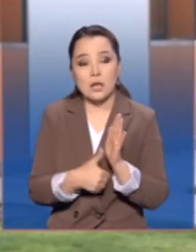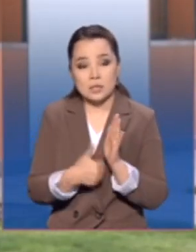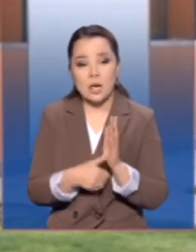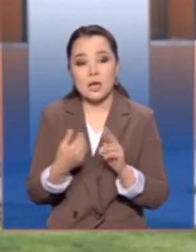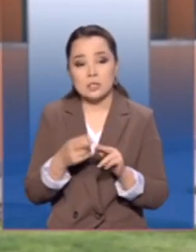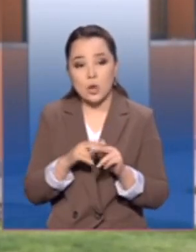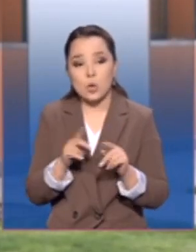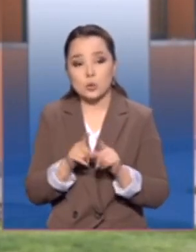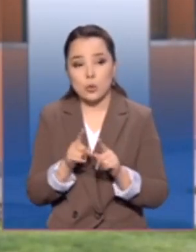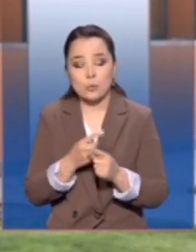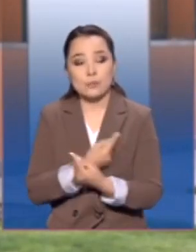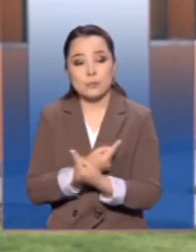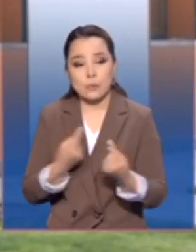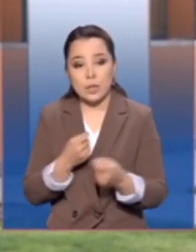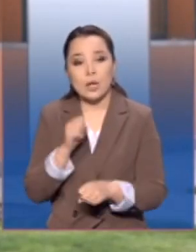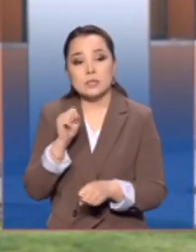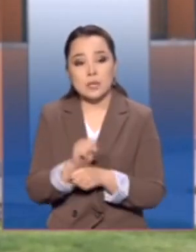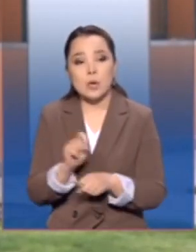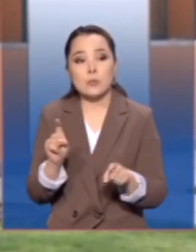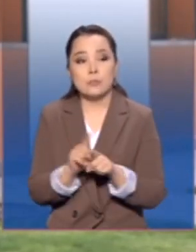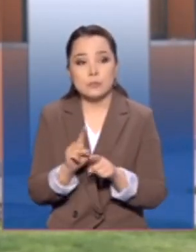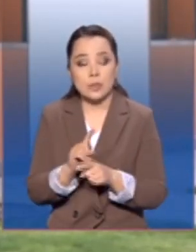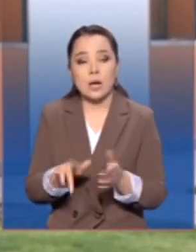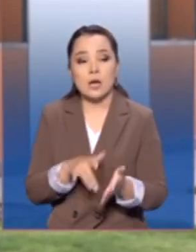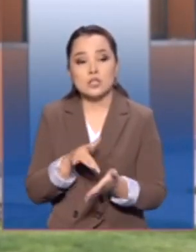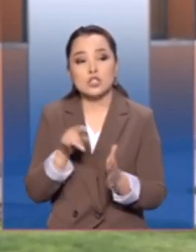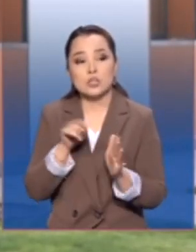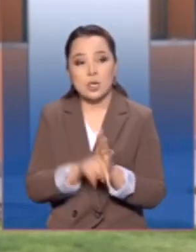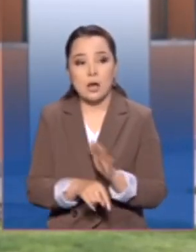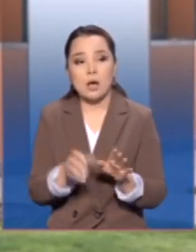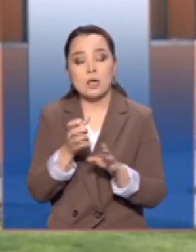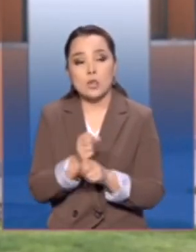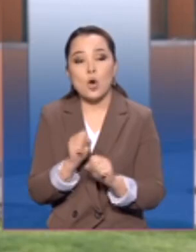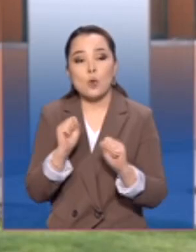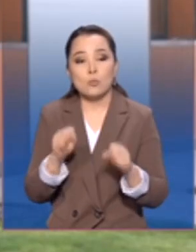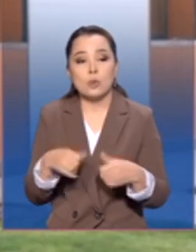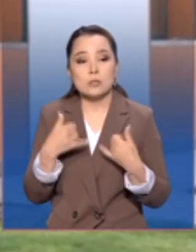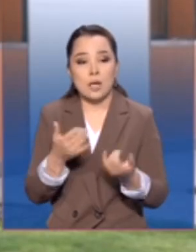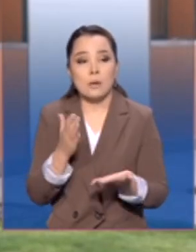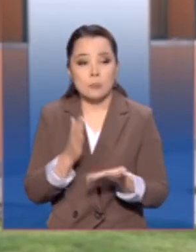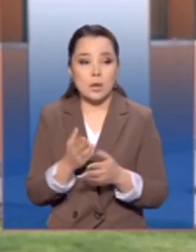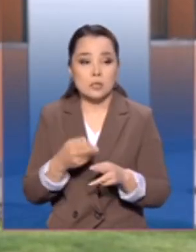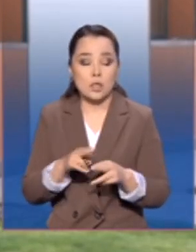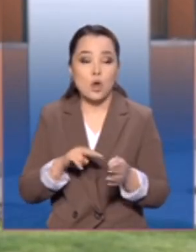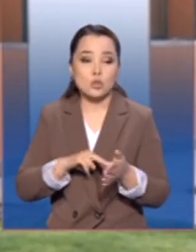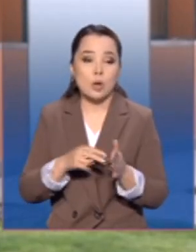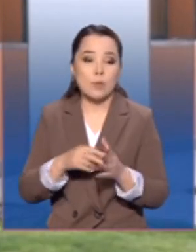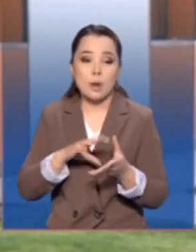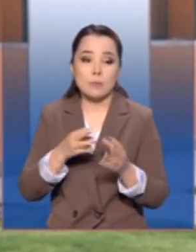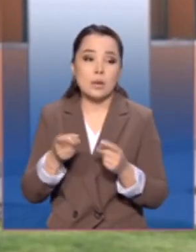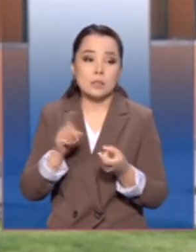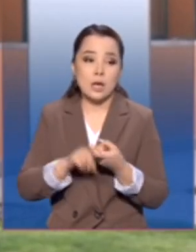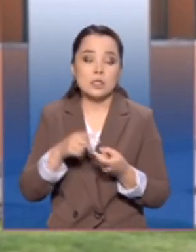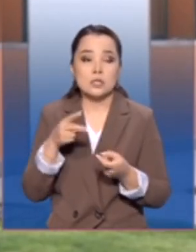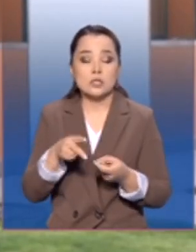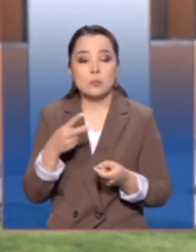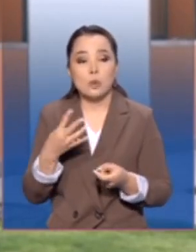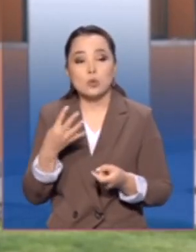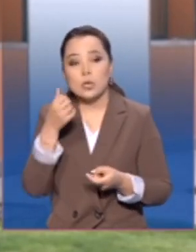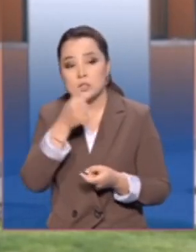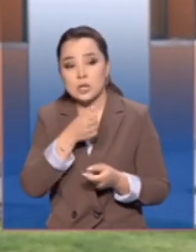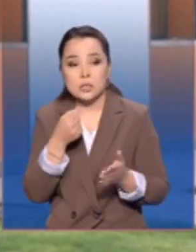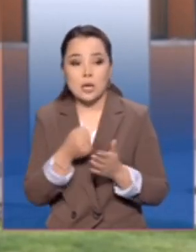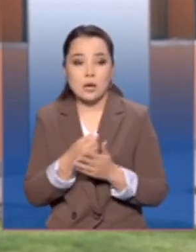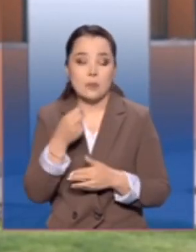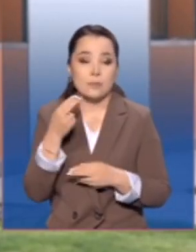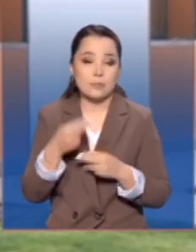мекендерге жүріп тұрысына және кептелістерді қаланың ішіндегі соны азайтуға мүмкіндік береді. Жоба бойынша 2024 жылдың